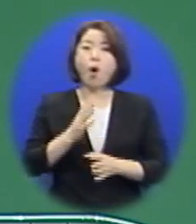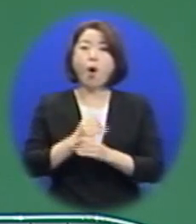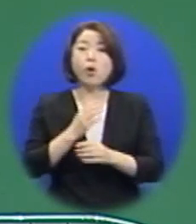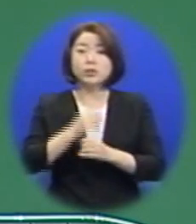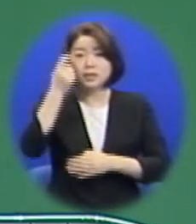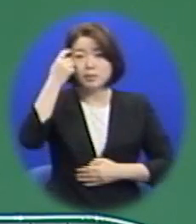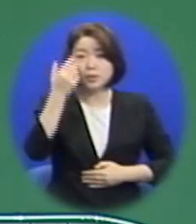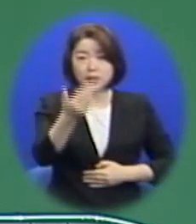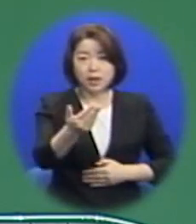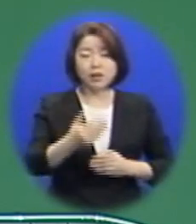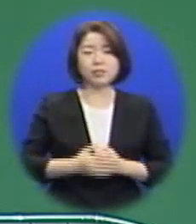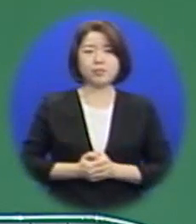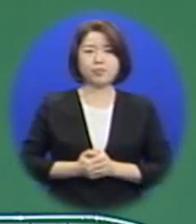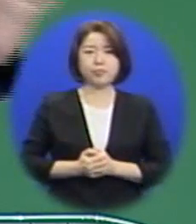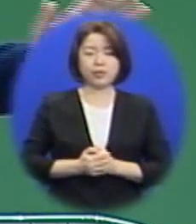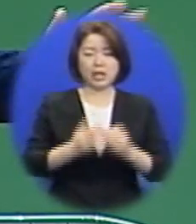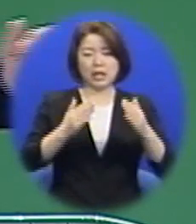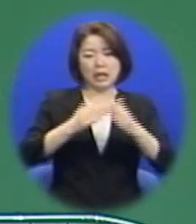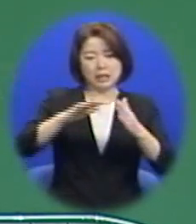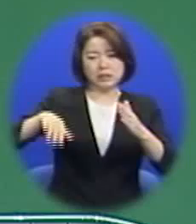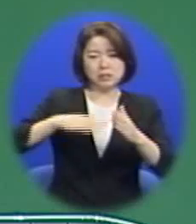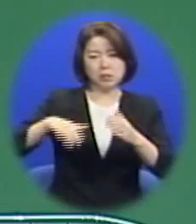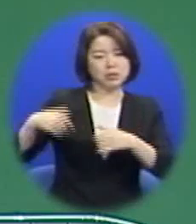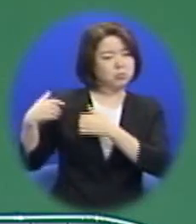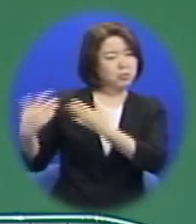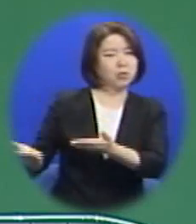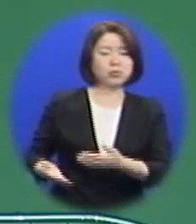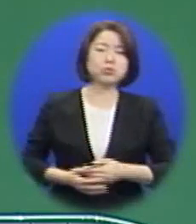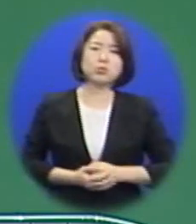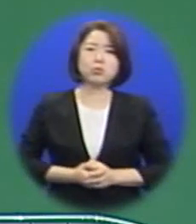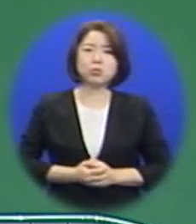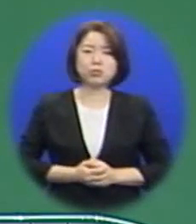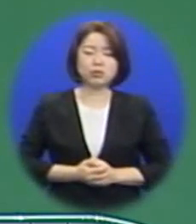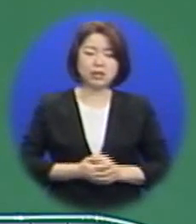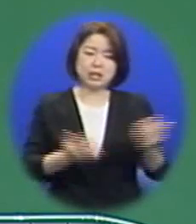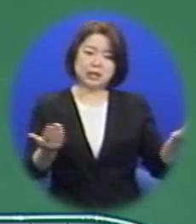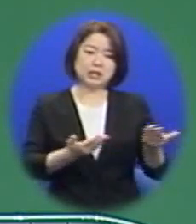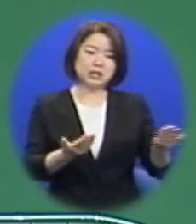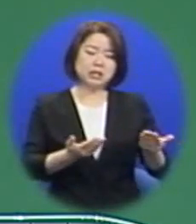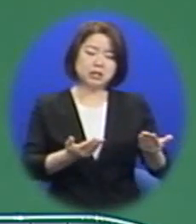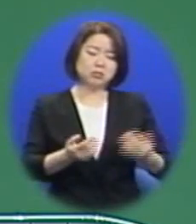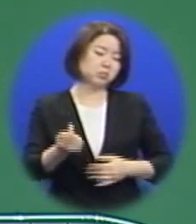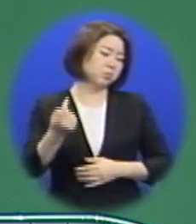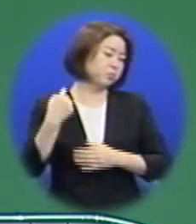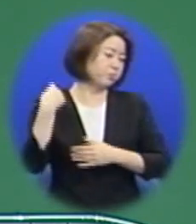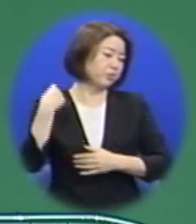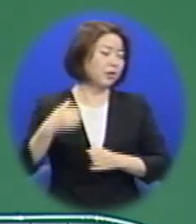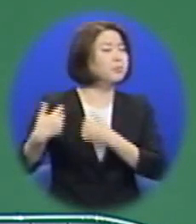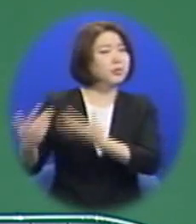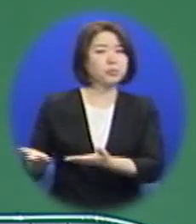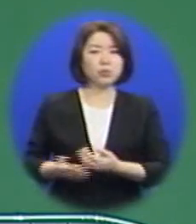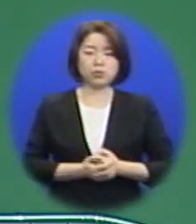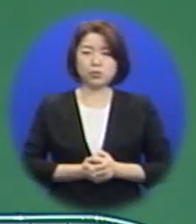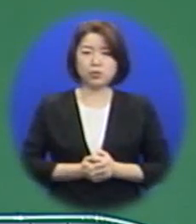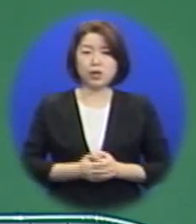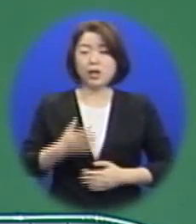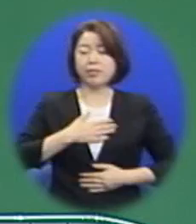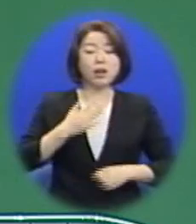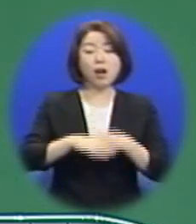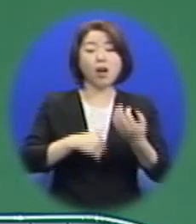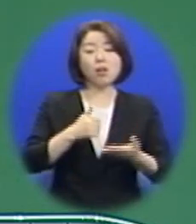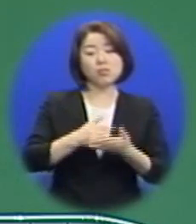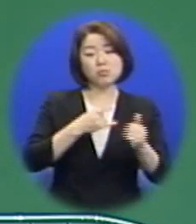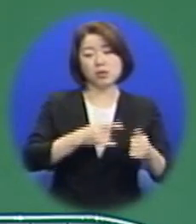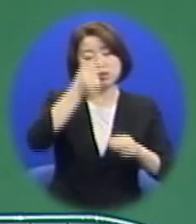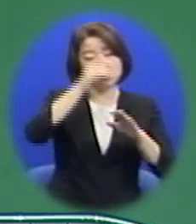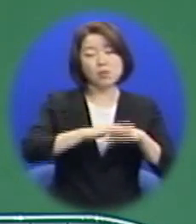그렇습니까? 집안일도 다 팽개치고 직장일도 다 뒤로 하고 나는 하나님께 예배 드려야 되는